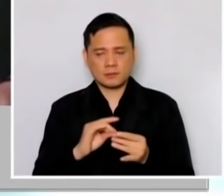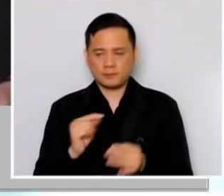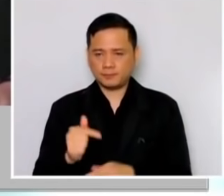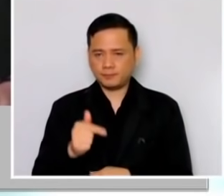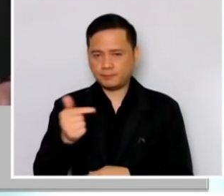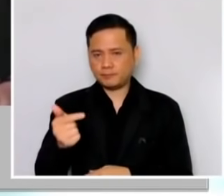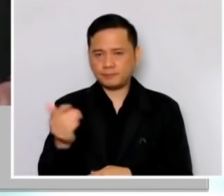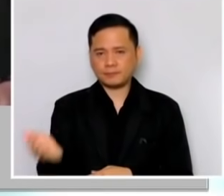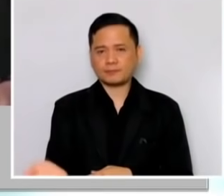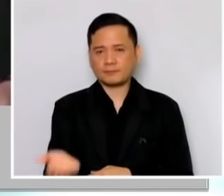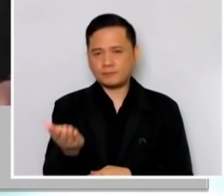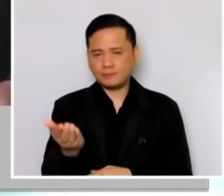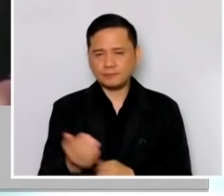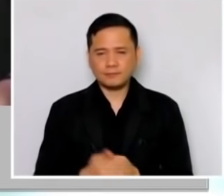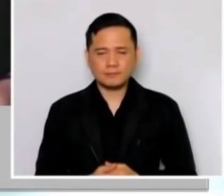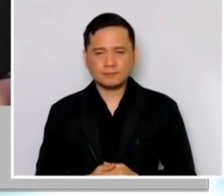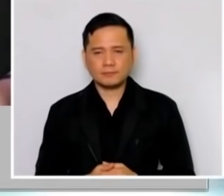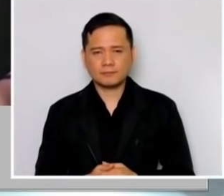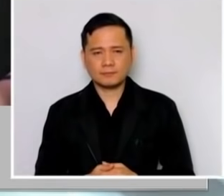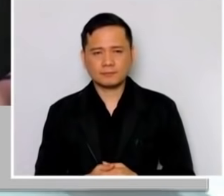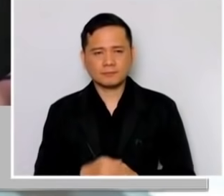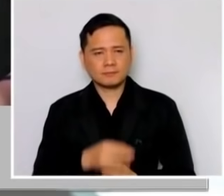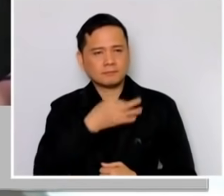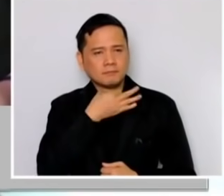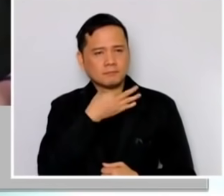Johnson, ano ba ang sitwasyon dyan?